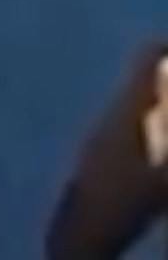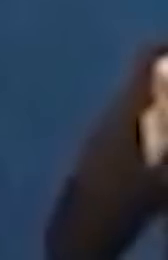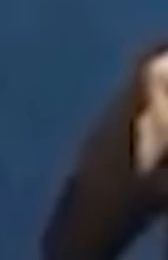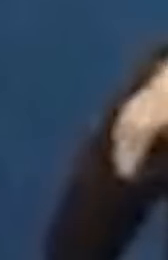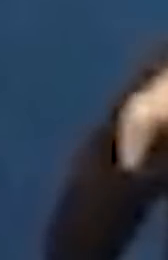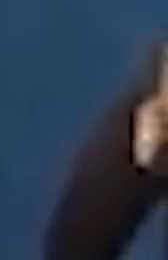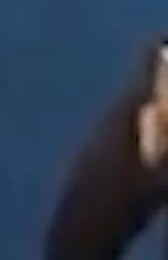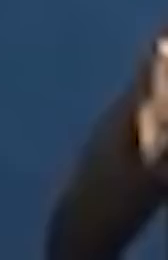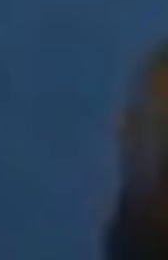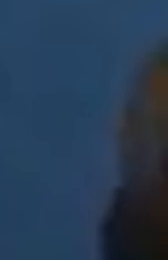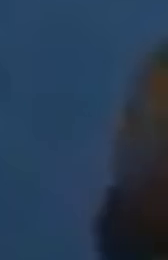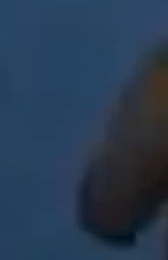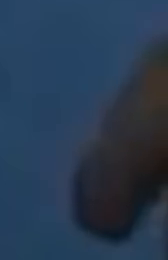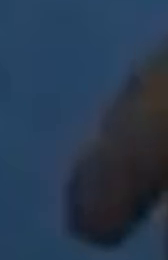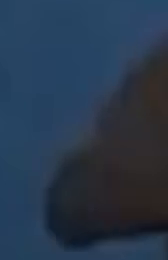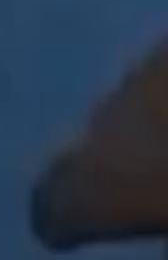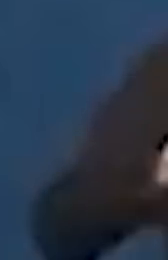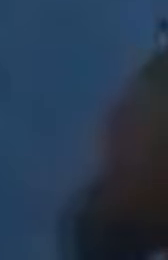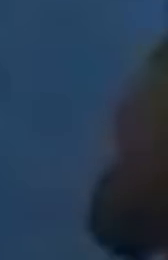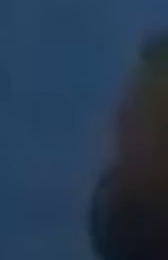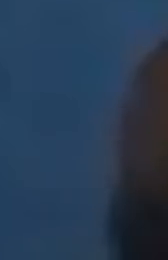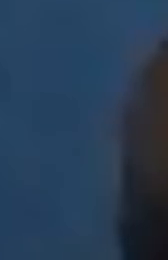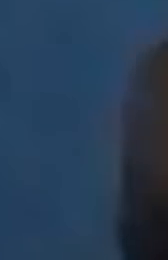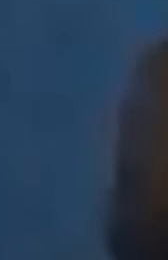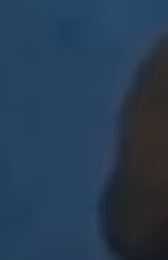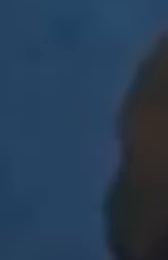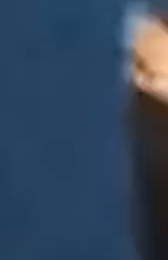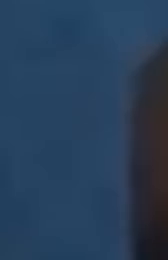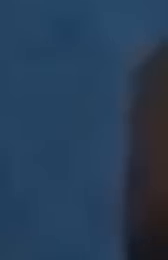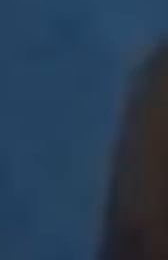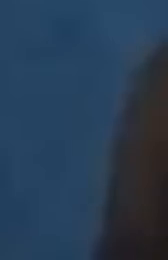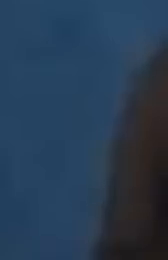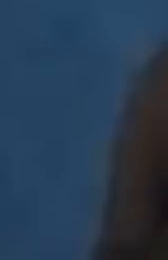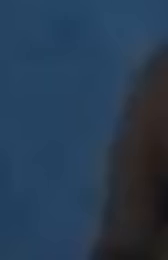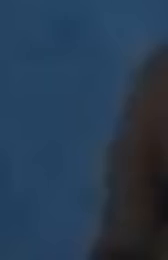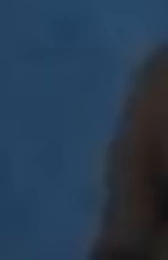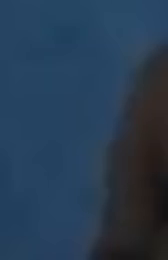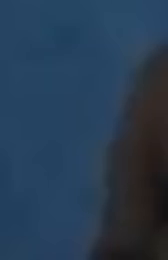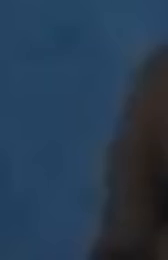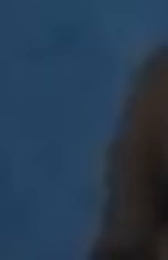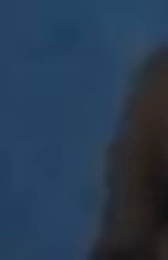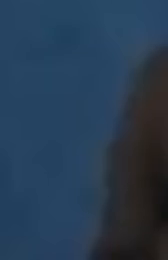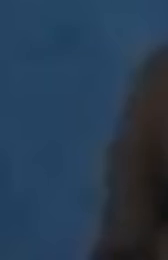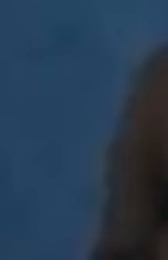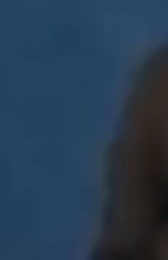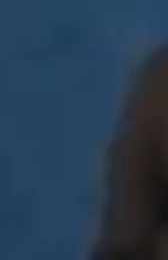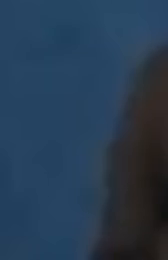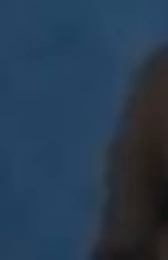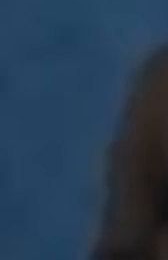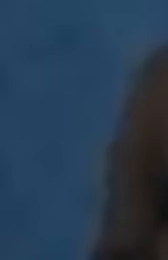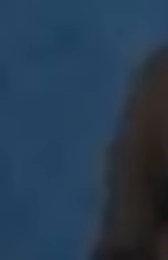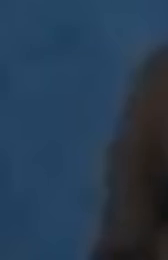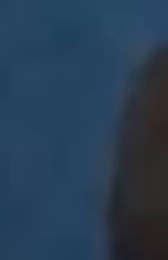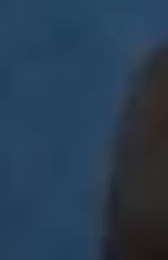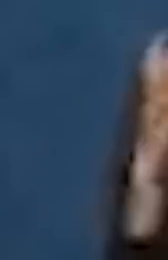ไม่ได้ท้วงอะไรเพราะให้เกียรติผู้ชี้แจงที่อาจยังเยาว์วัยในทั้งวัยวุฒิและประสบการณ์อาจจะเตรียมข้อมูลมาอย่างนั้น